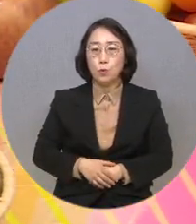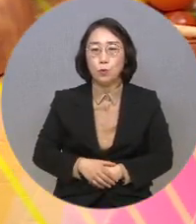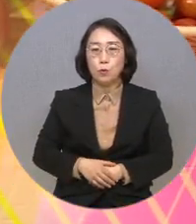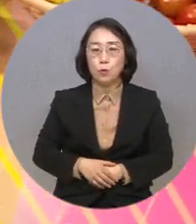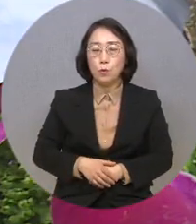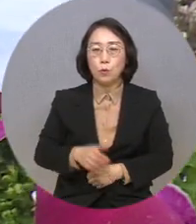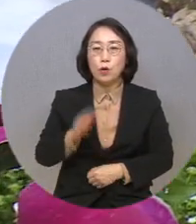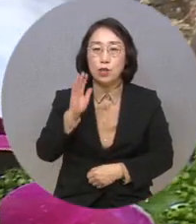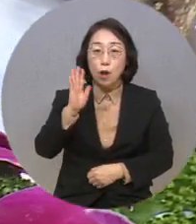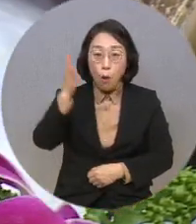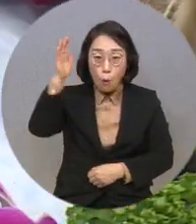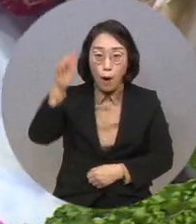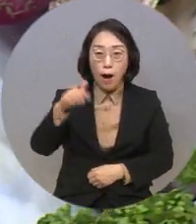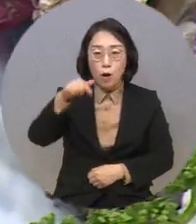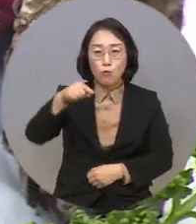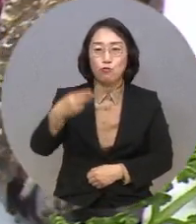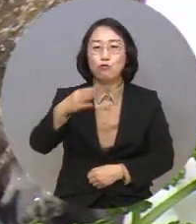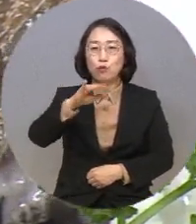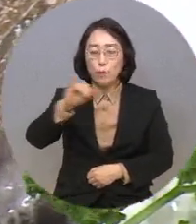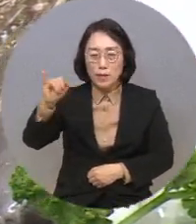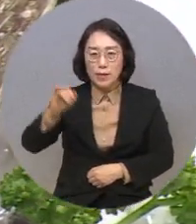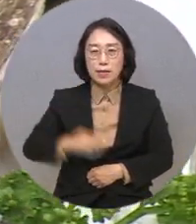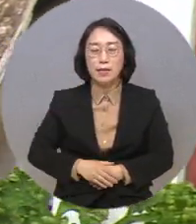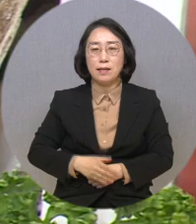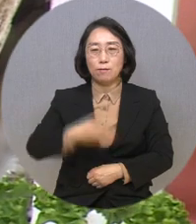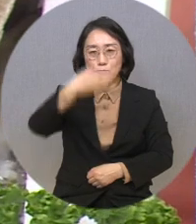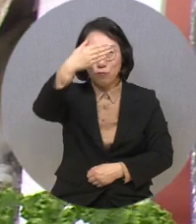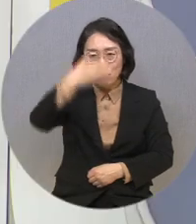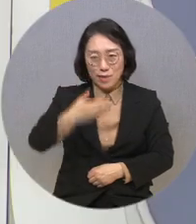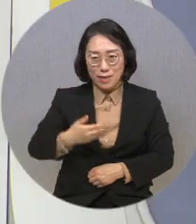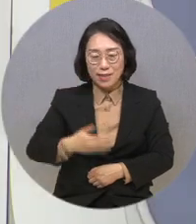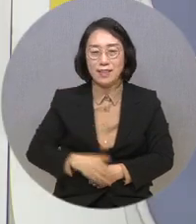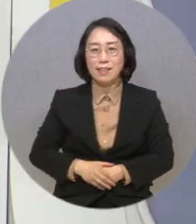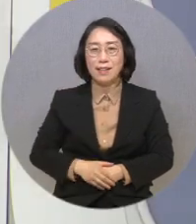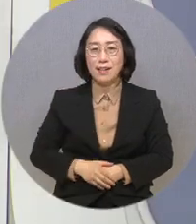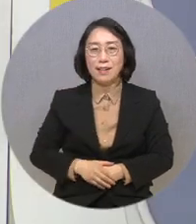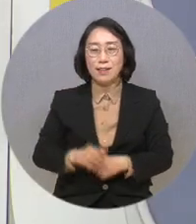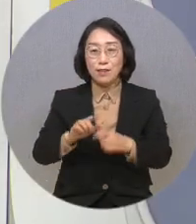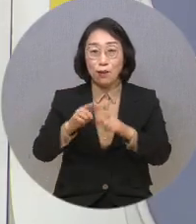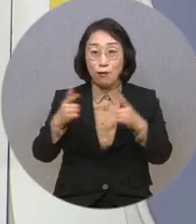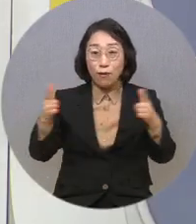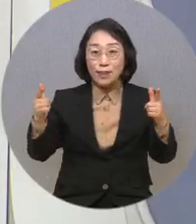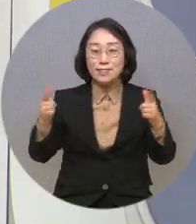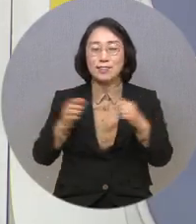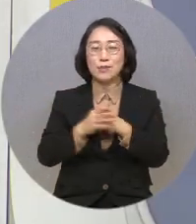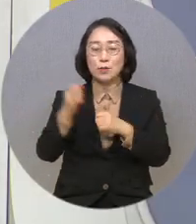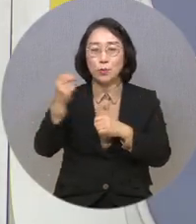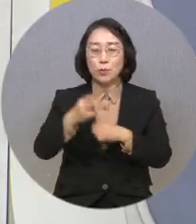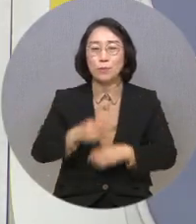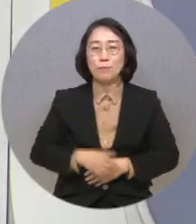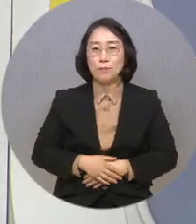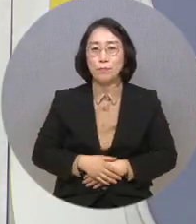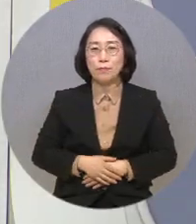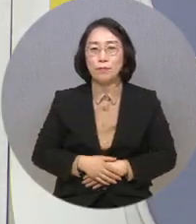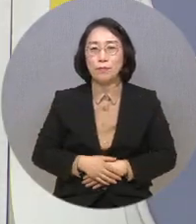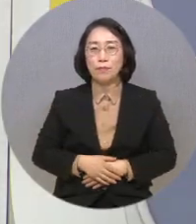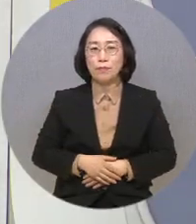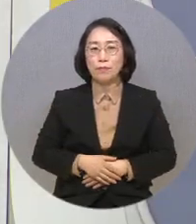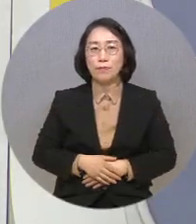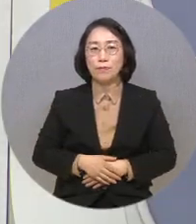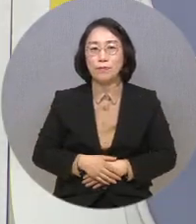굴배, 또 안도의 뭐 전복이 있고요. 그 다음에 축산물로는 네. 장 같은